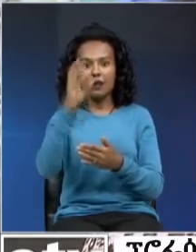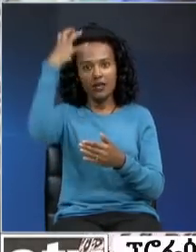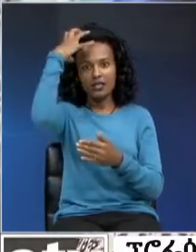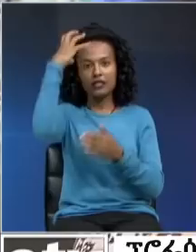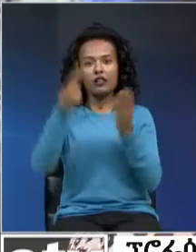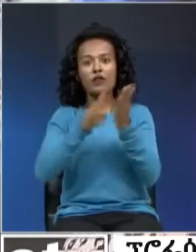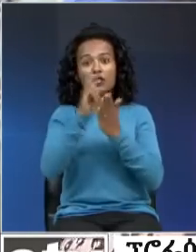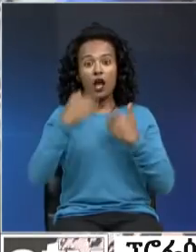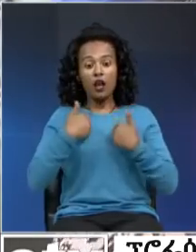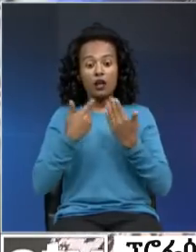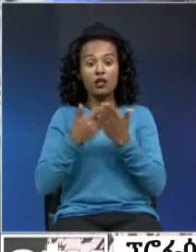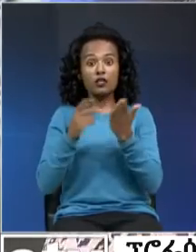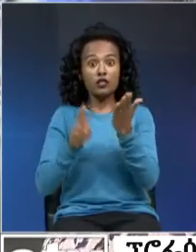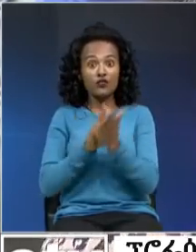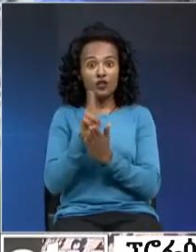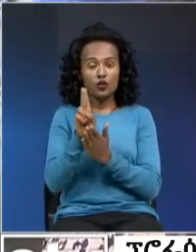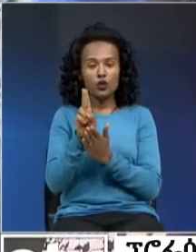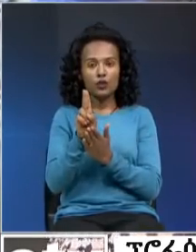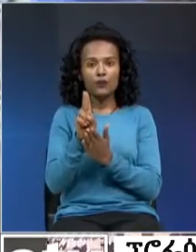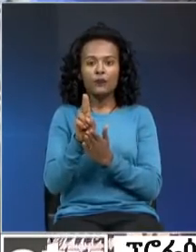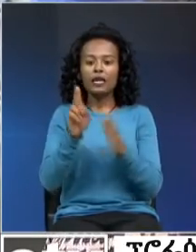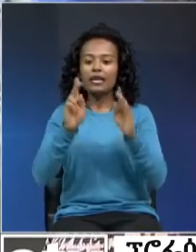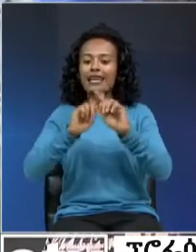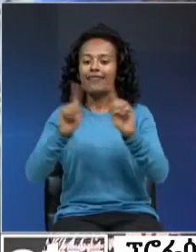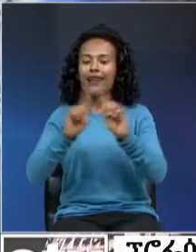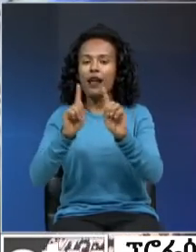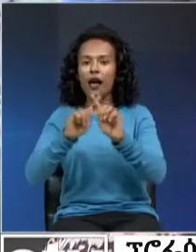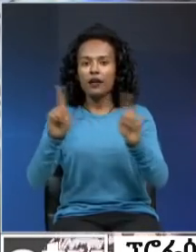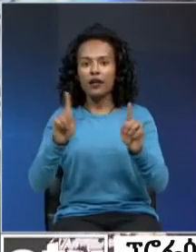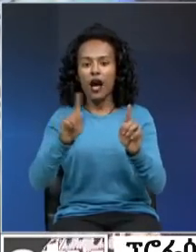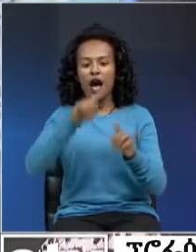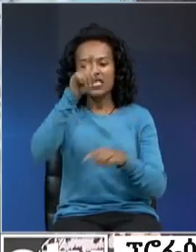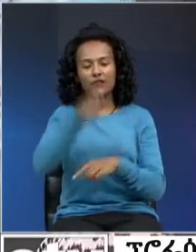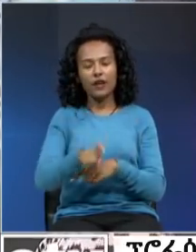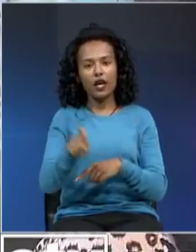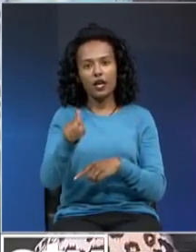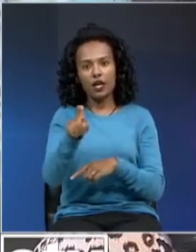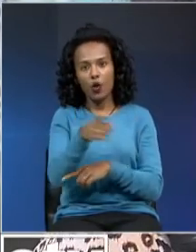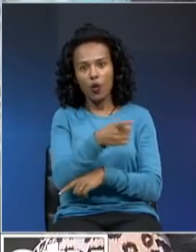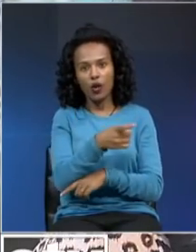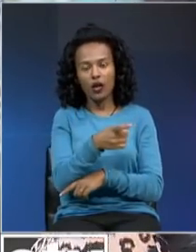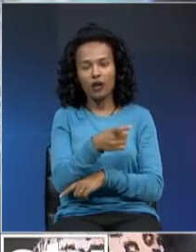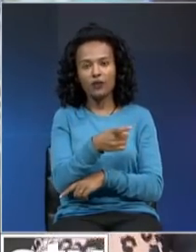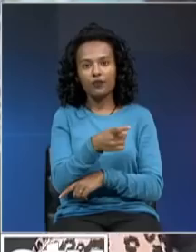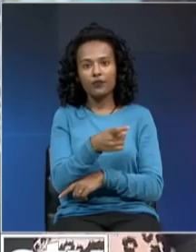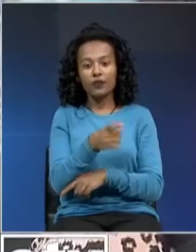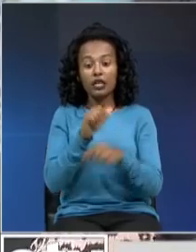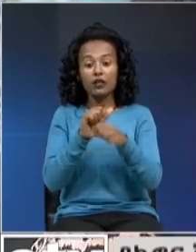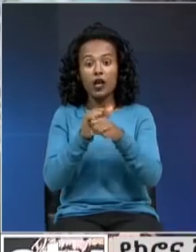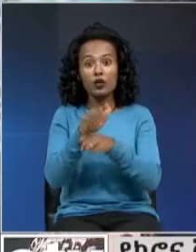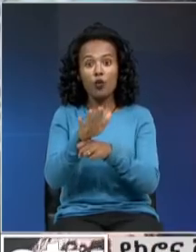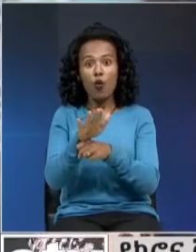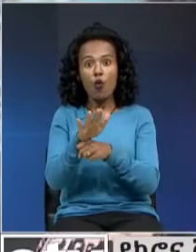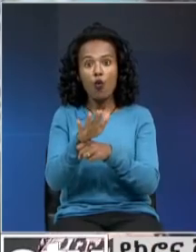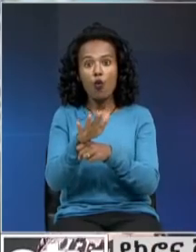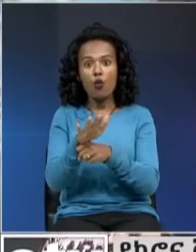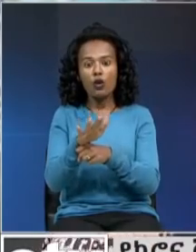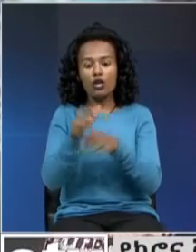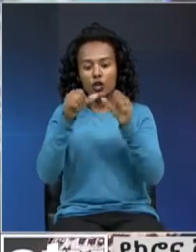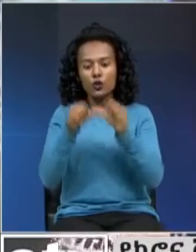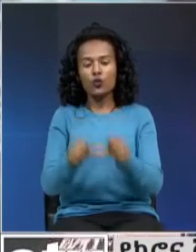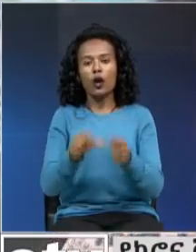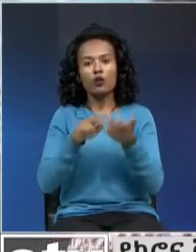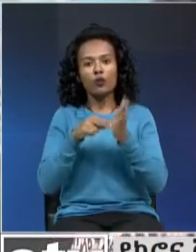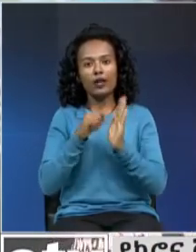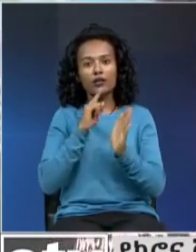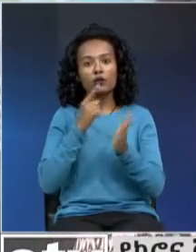ሰው እነዚህ ዩኒቨርሲቲዎች ለተለያየ አስፈላጊ ለሆነ ተልዕኮ ይውላሉ